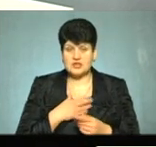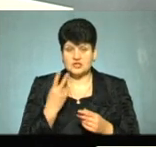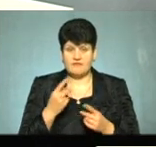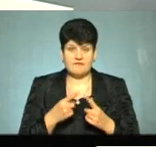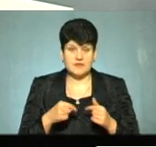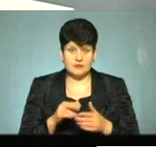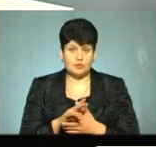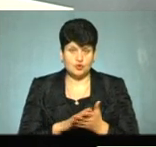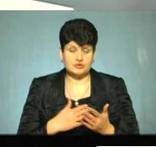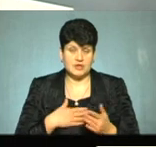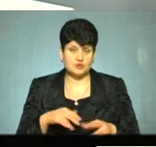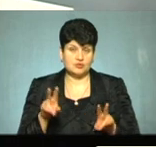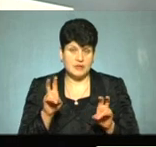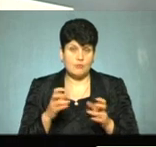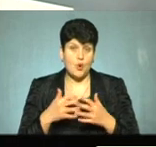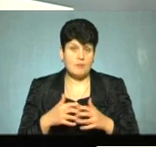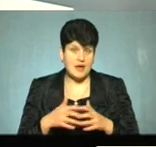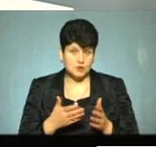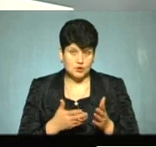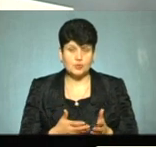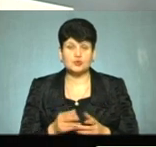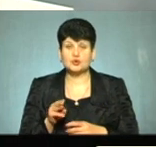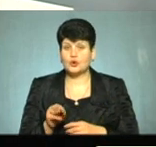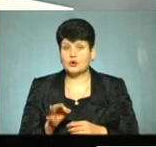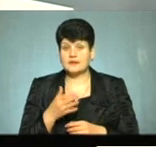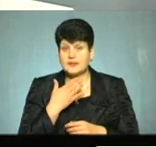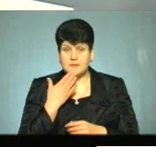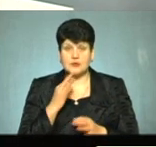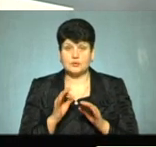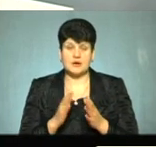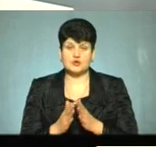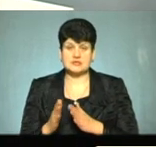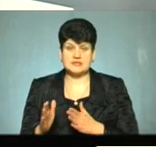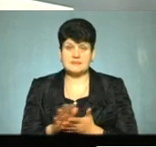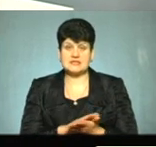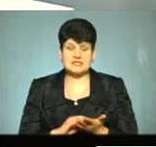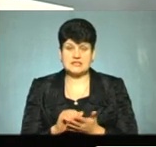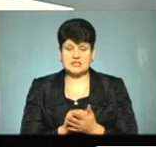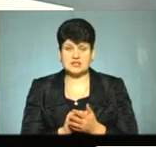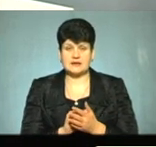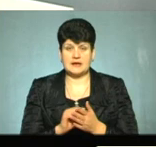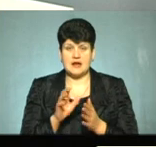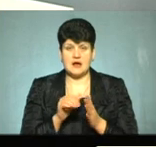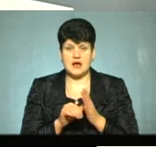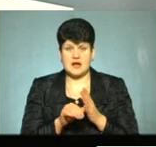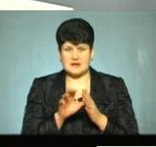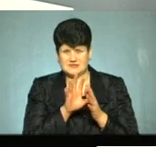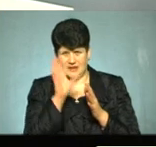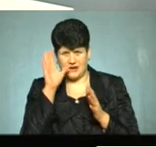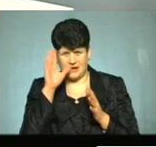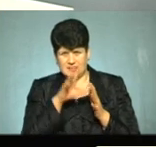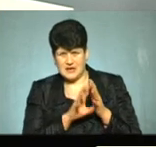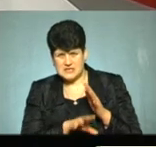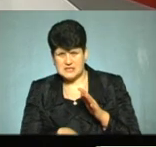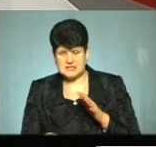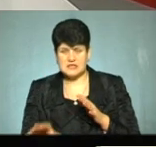наші 2 відділення, далі продовжуючи нашу тему по обладнанню, також немає належної системи знезараження каналізаційних стічних